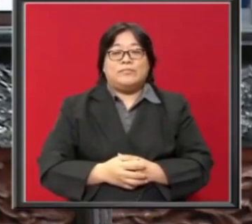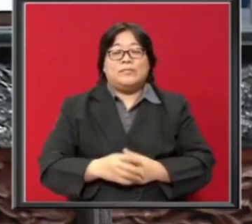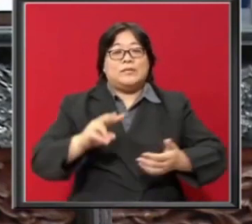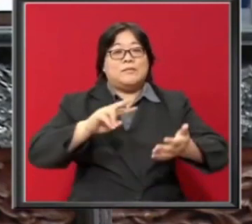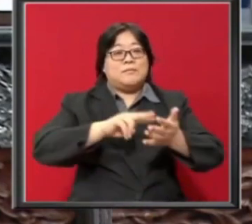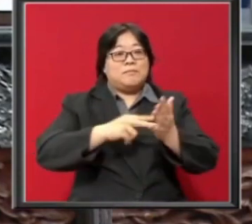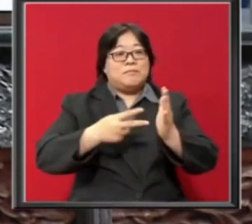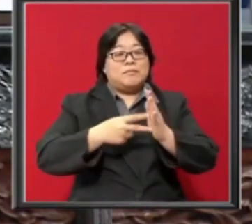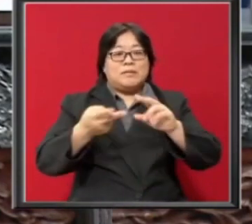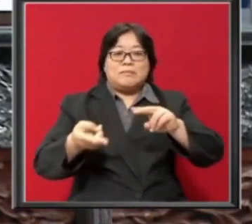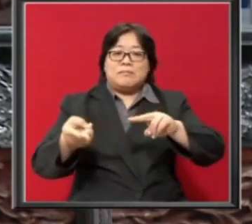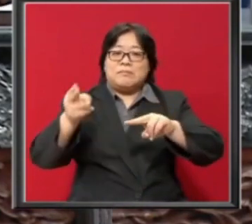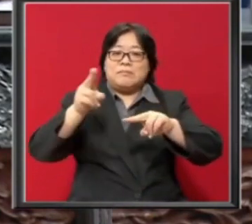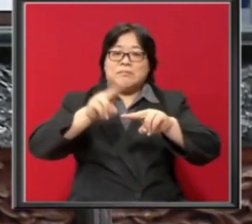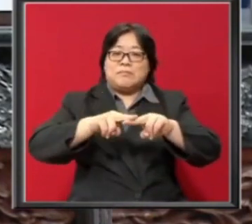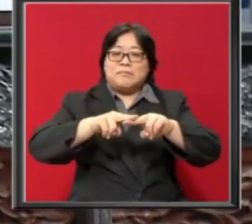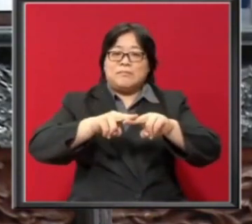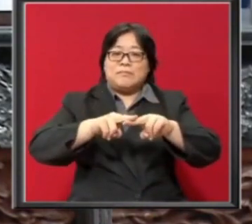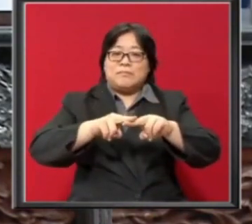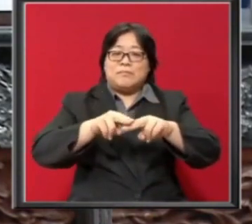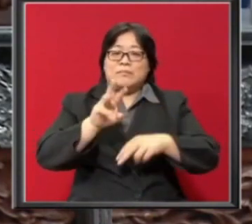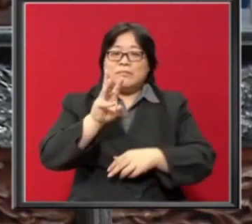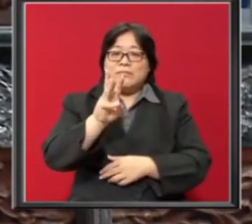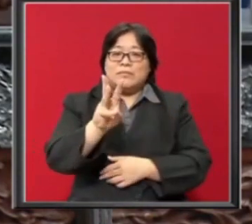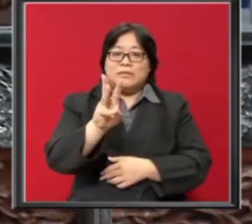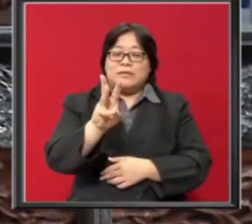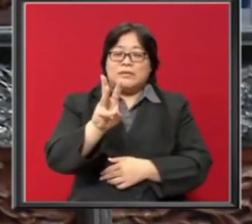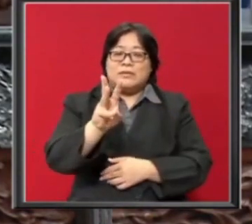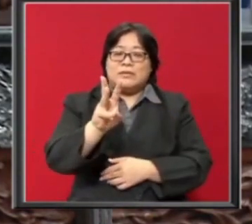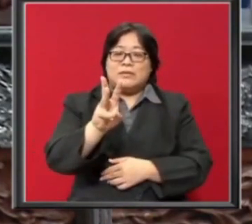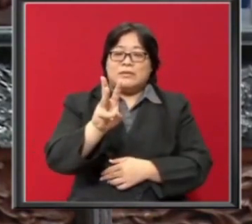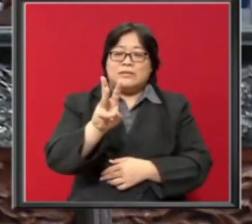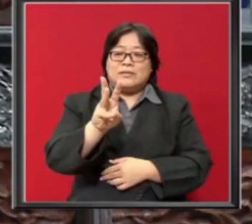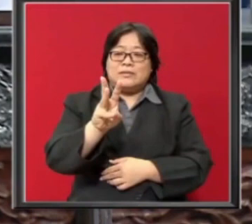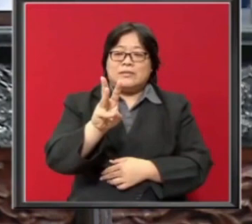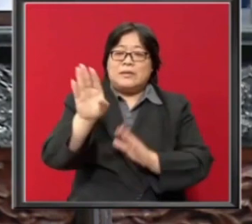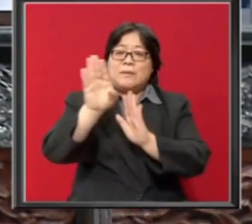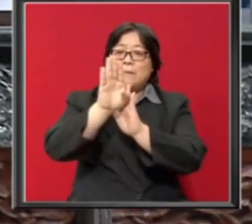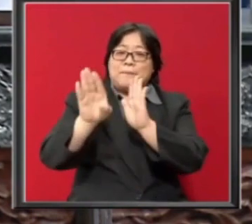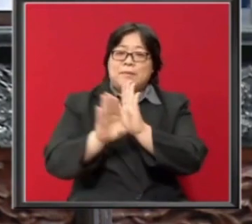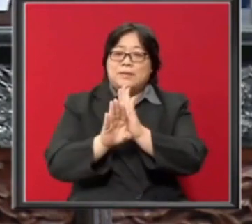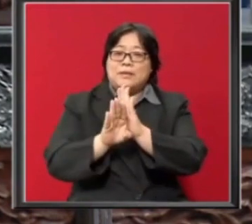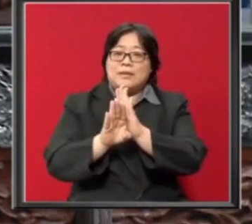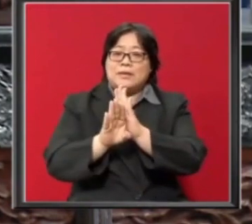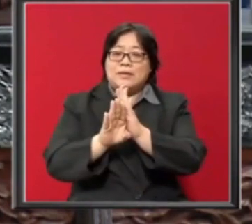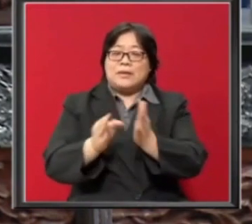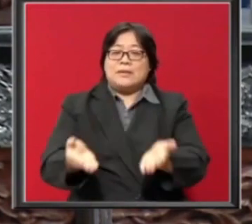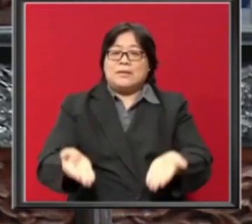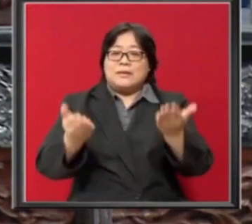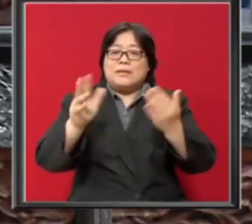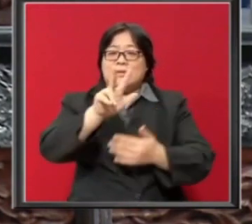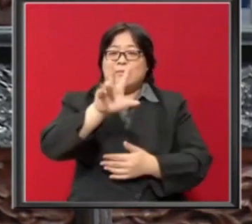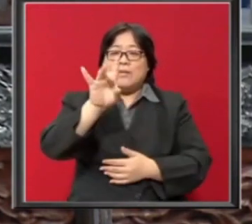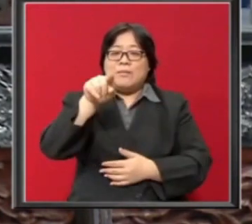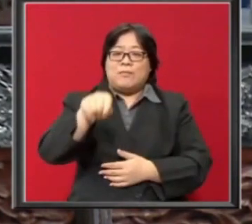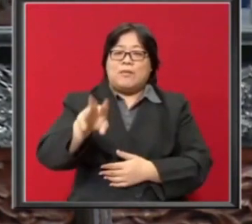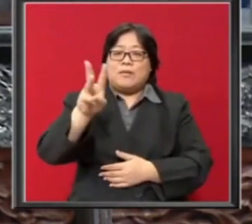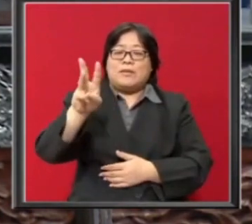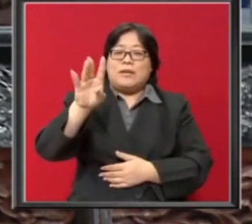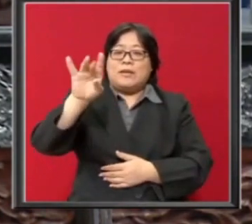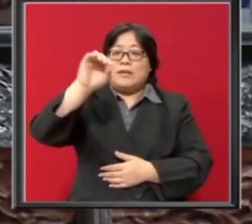Hai Mbak Nia meningkat 6 a billion kepada 3086